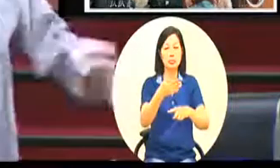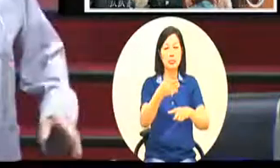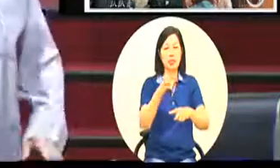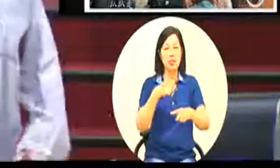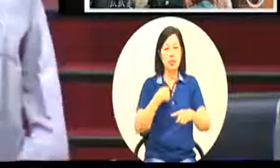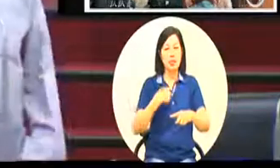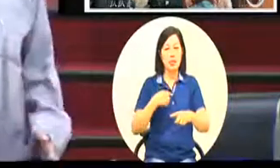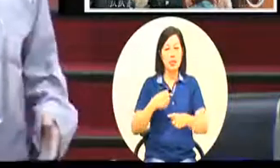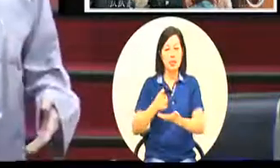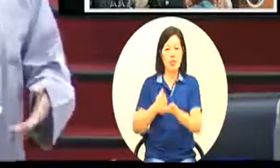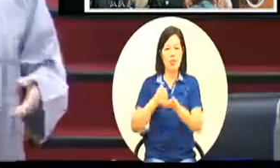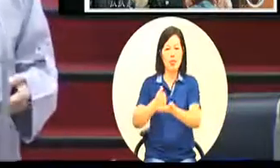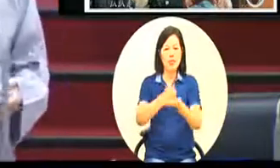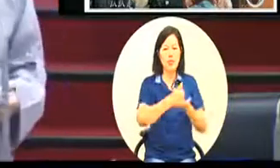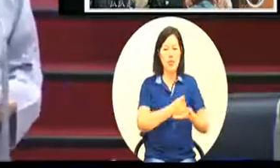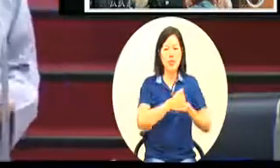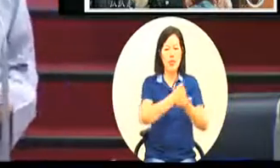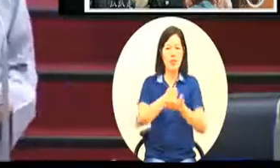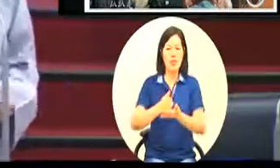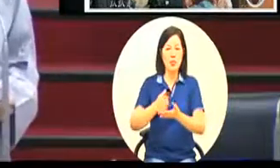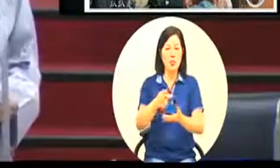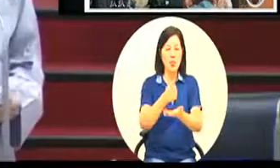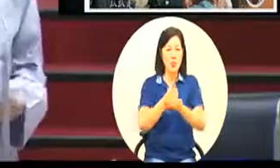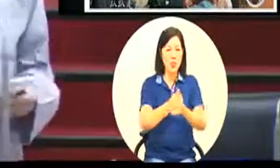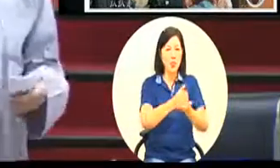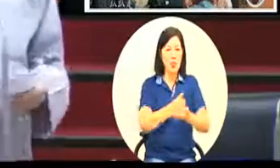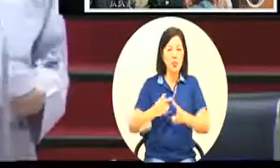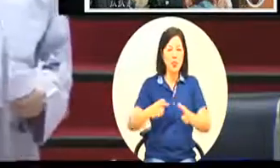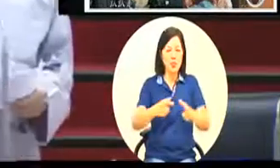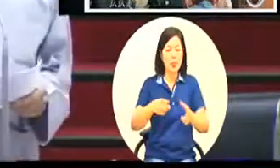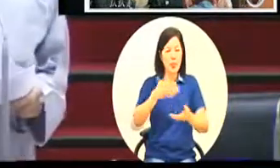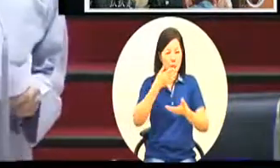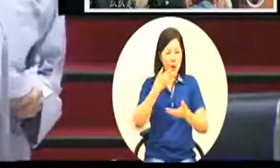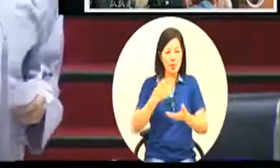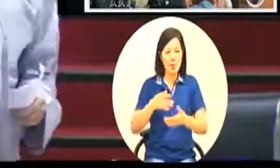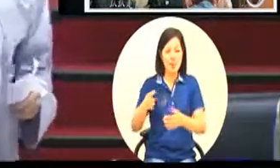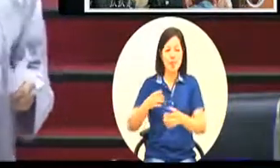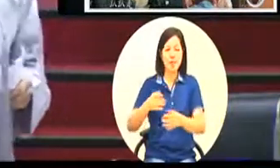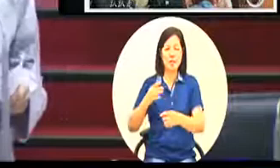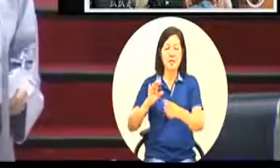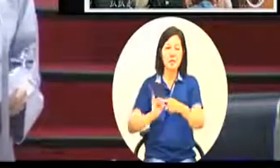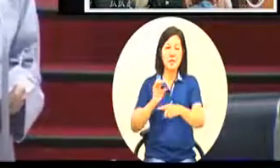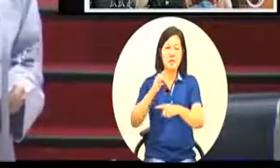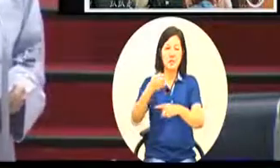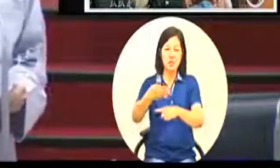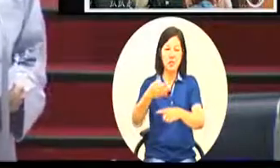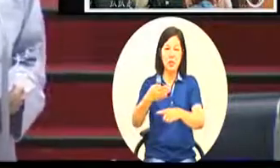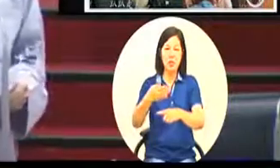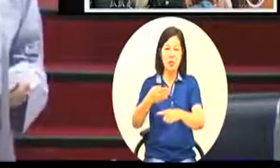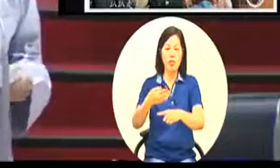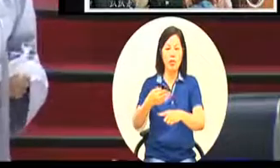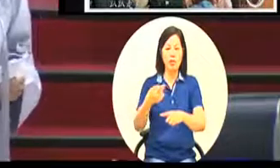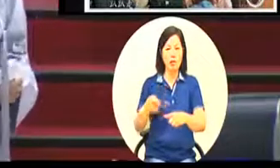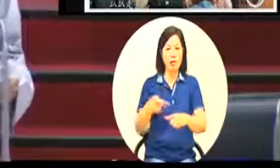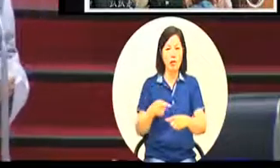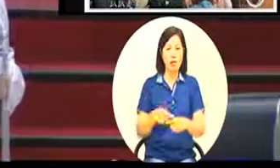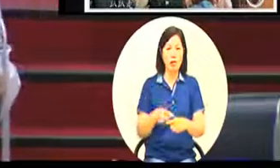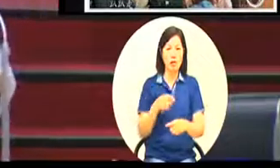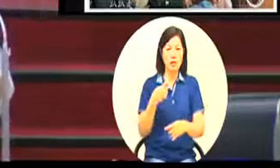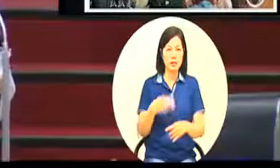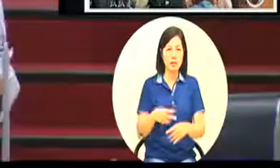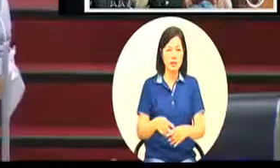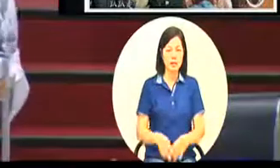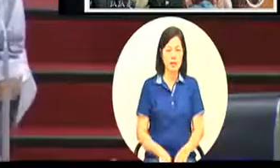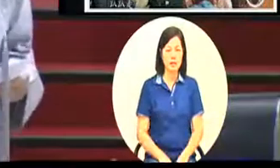请人客呢，公开放炮欢迎，安尼呢，伊九趴呢，暗道那要博到九趴，我惊着包开地水